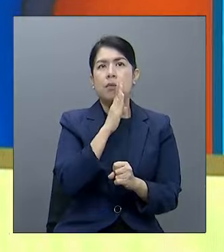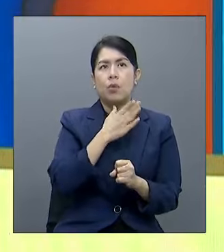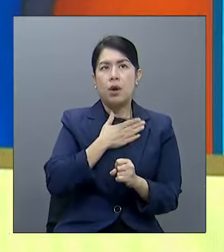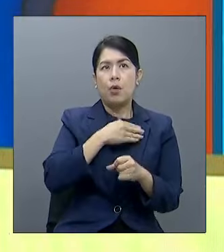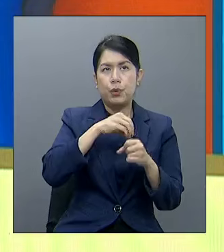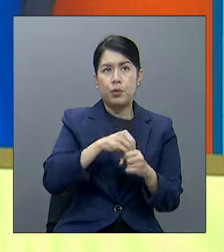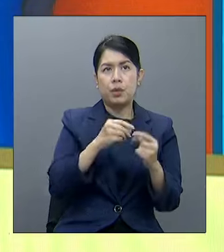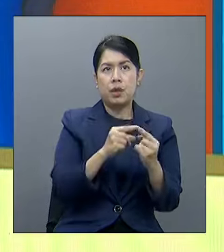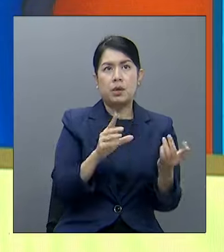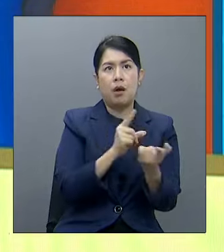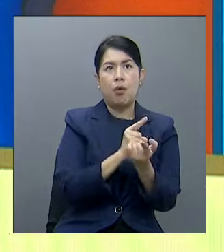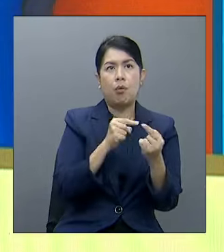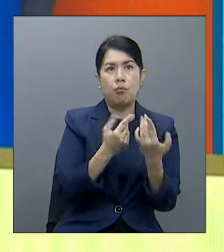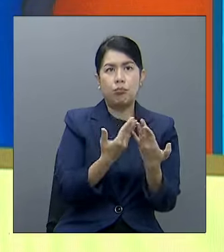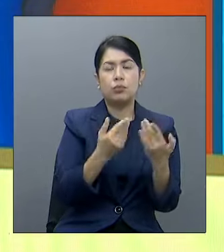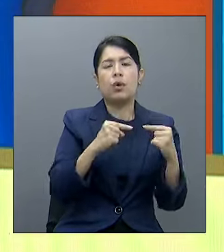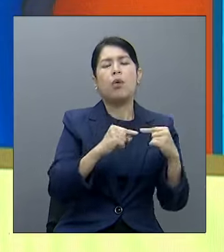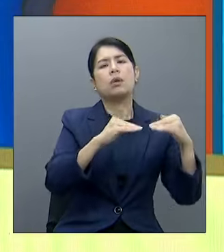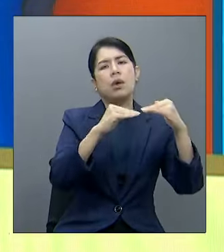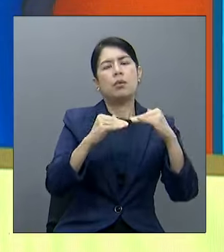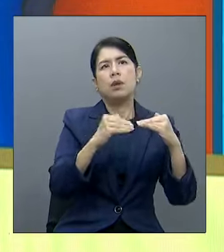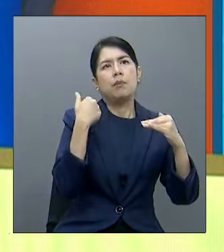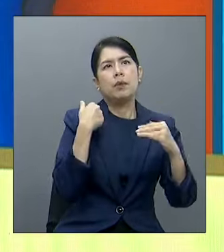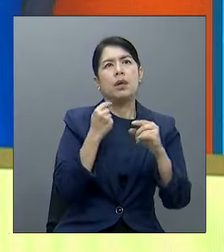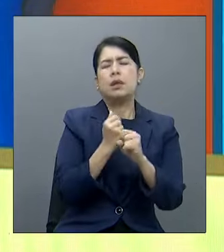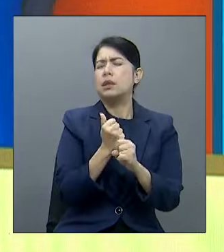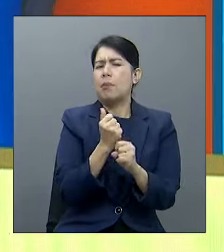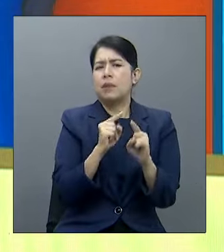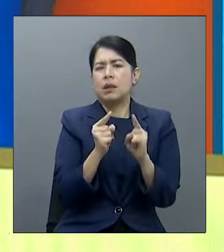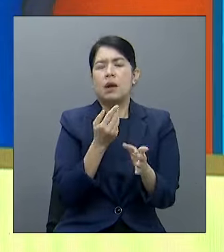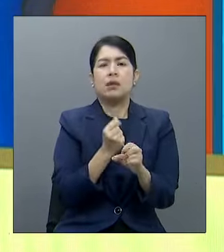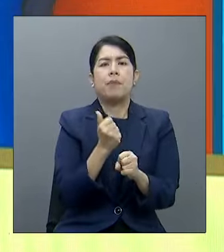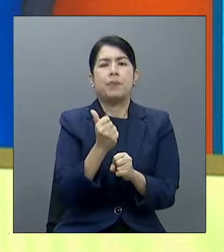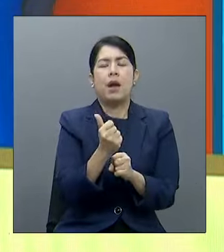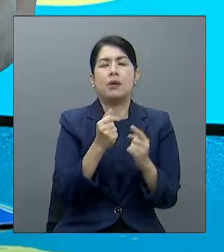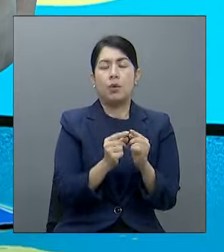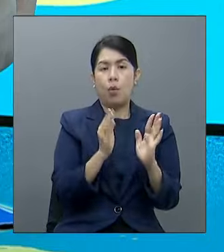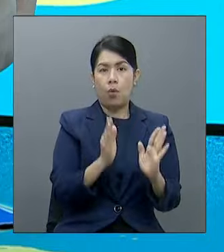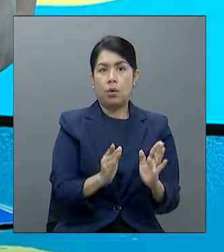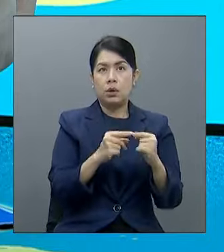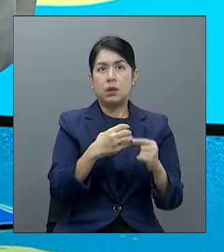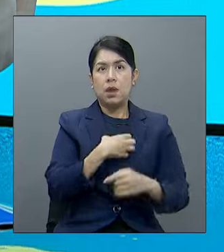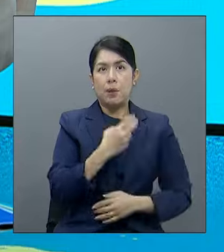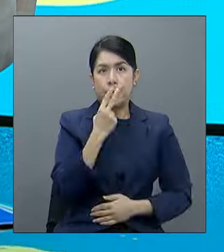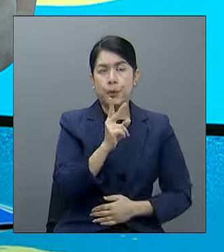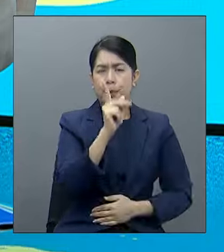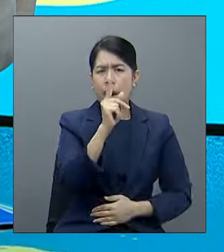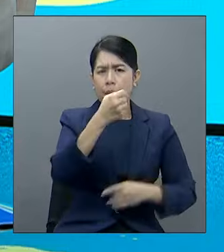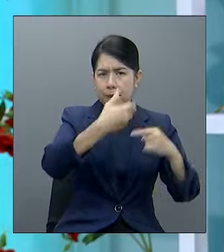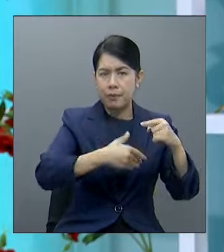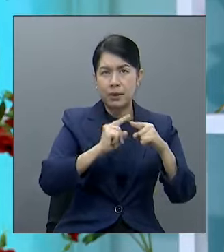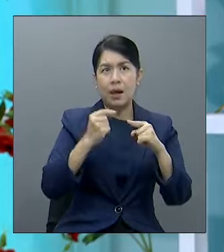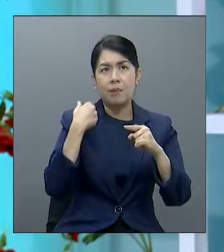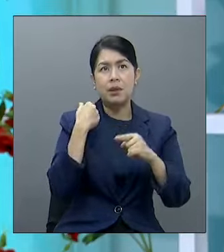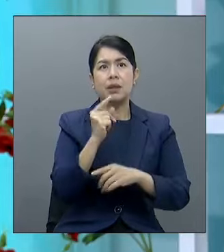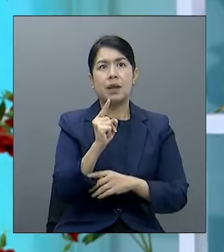ท่าเทียมทุกอย่างเราทำอะไรมันง่ายหมดเลยหลายคนบอกว่าถ้าอยากติดตามมีทางเว็บไซต์หรือไปดูข่าวอะไรที่ไหนได้บ้างไหมคะ จริ